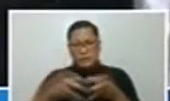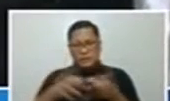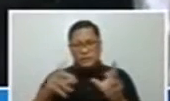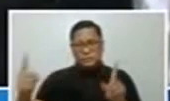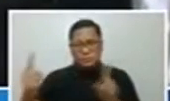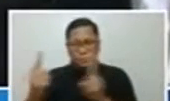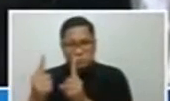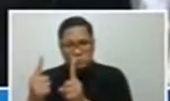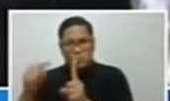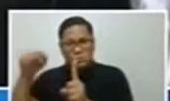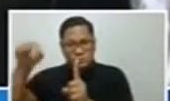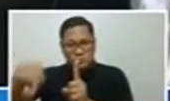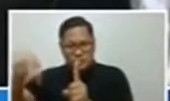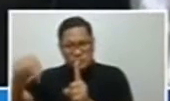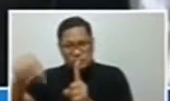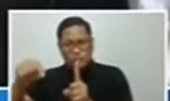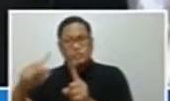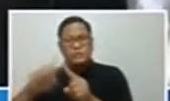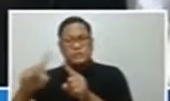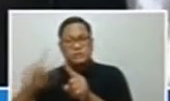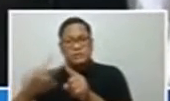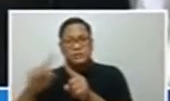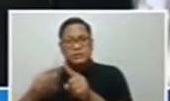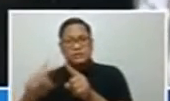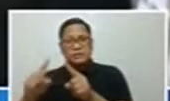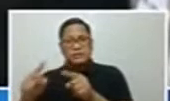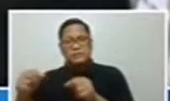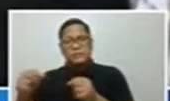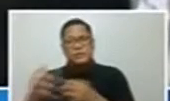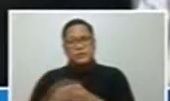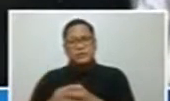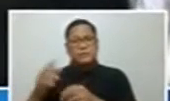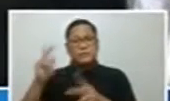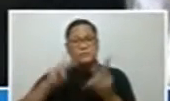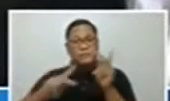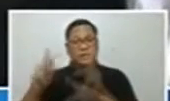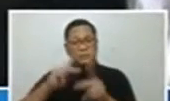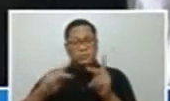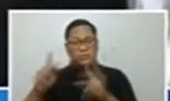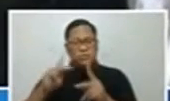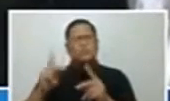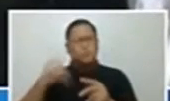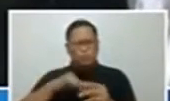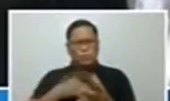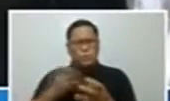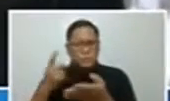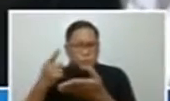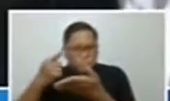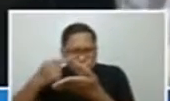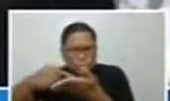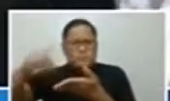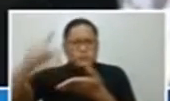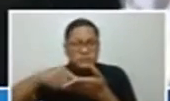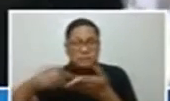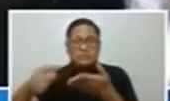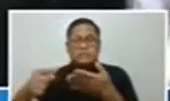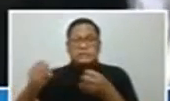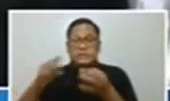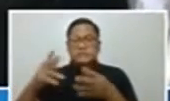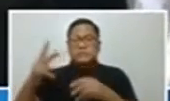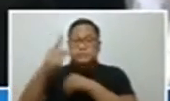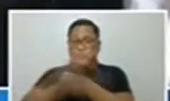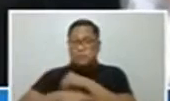pangunahing hanap buhay ng ating mga kababayan dyan. Ano po ang plano ng ating lalawigan para po ito malampasan itong problema na